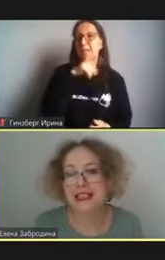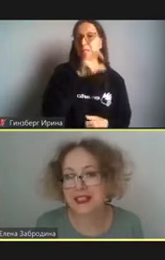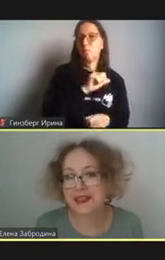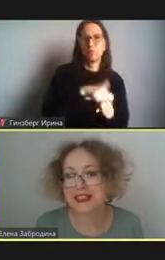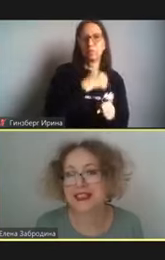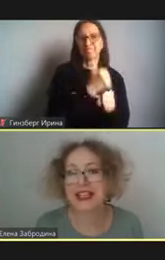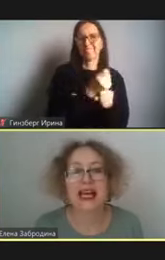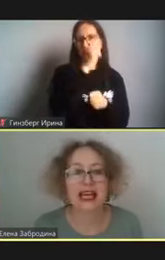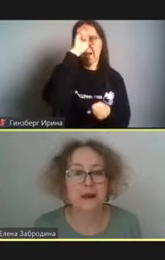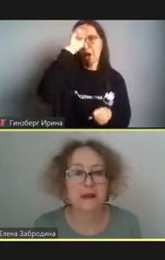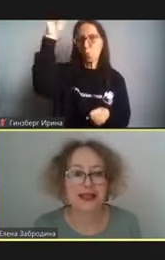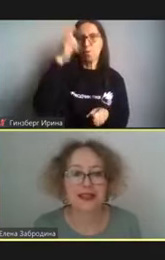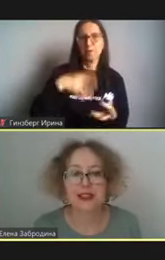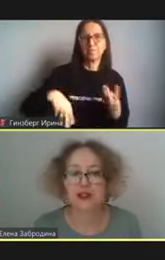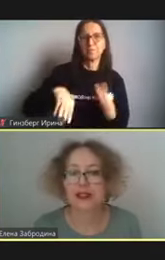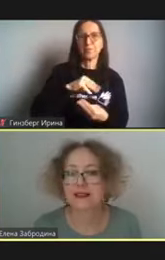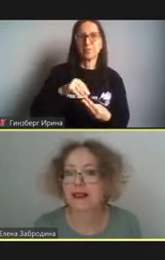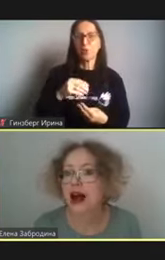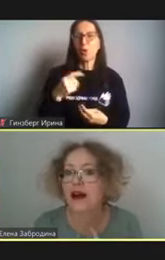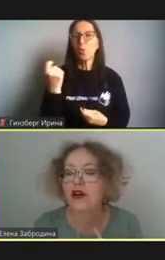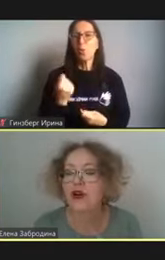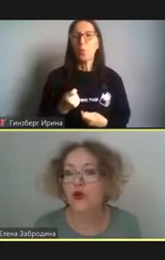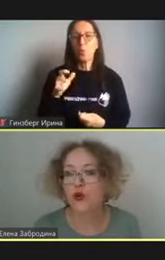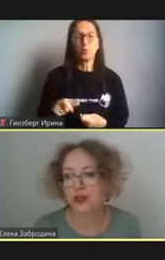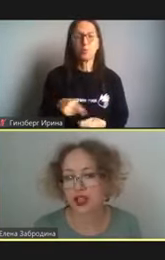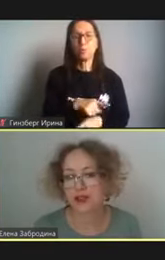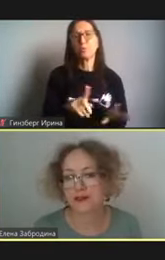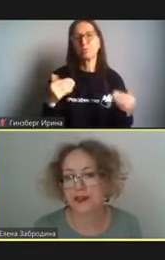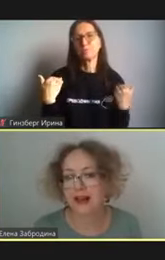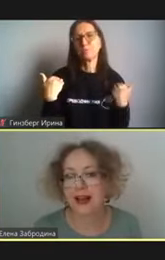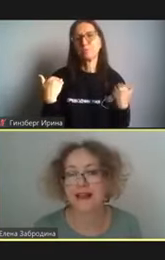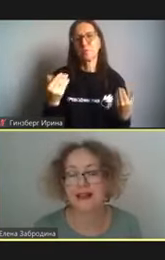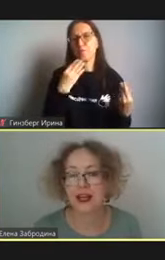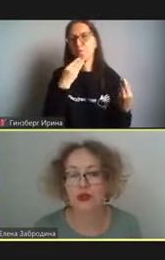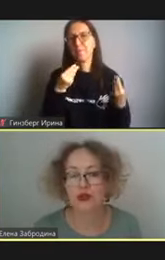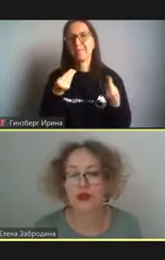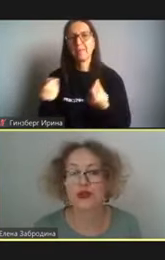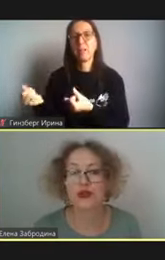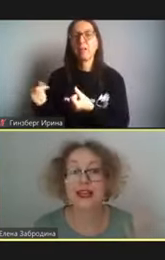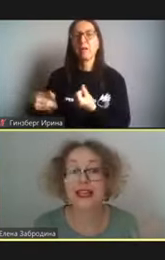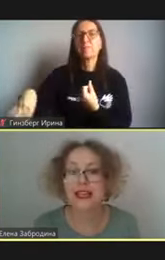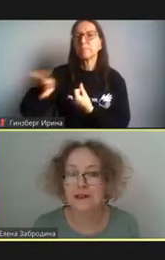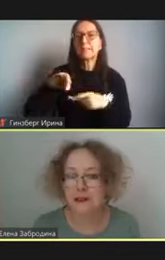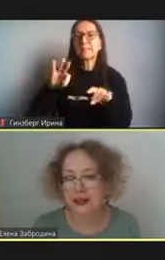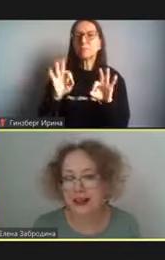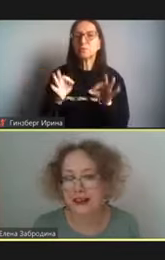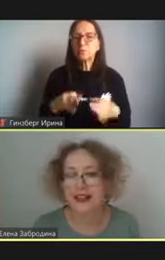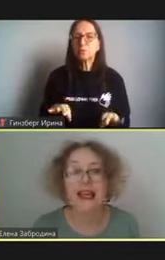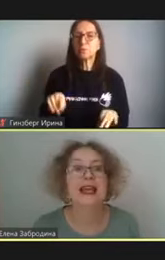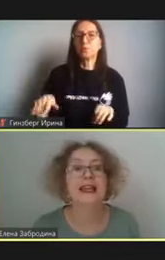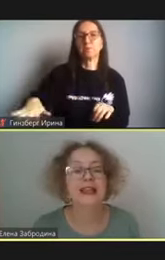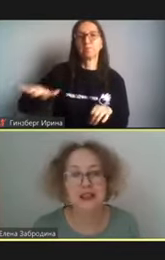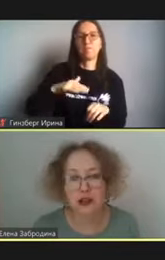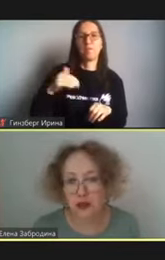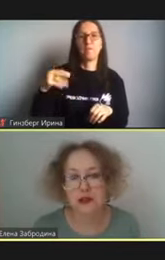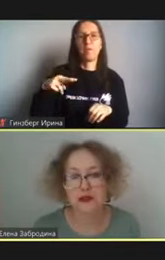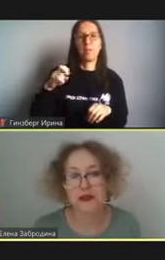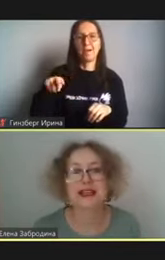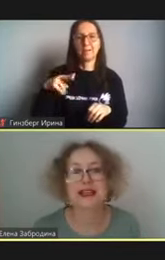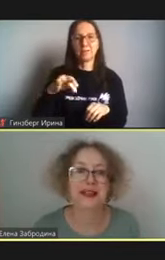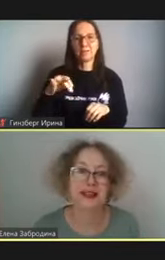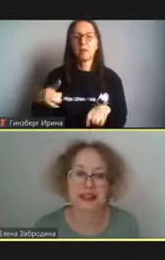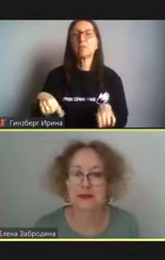И действительно, это мастер, который оказал огромнейшее влияние на искусство и Фландрии, и не